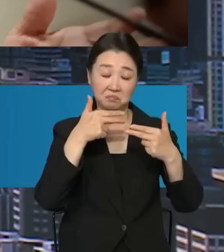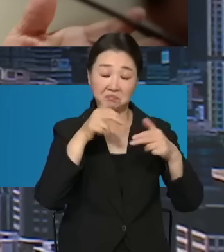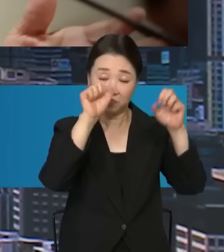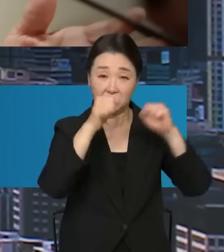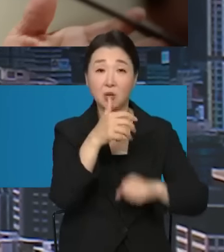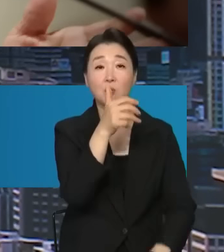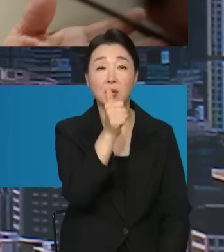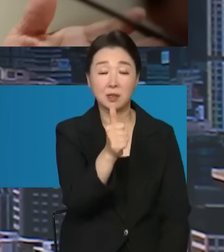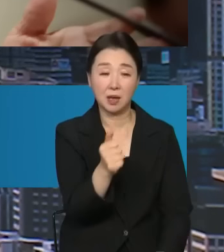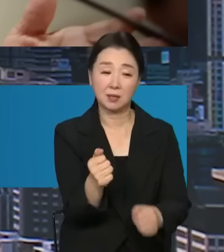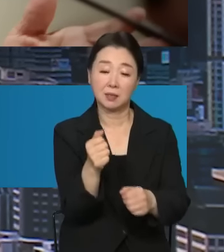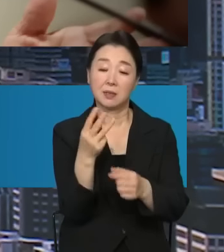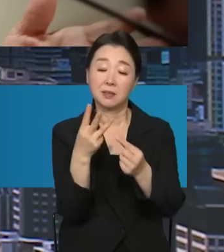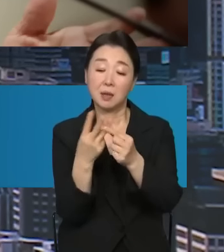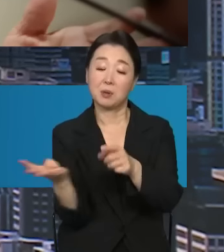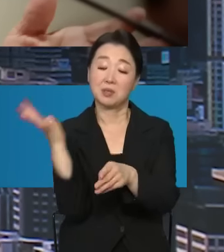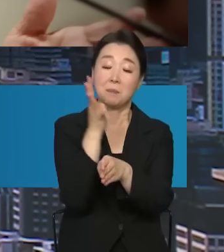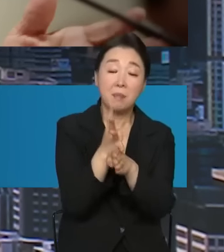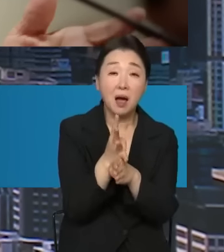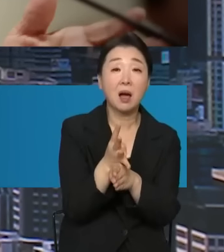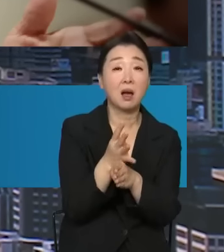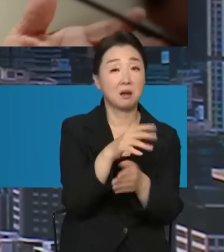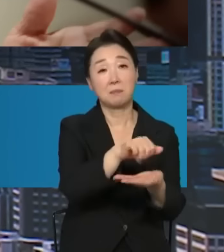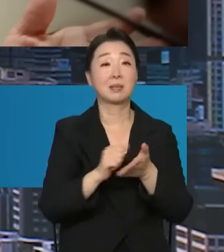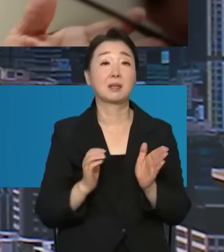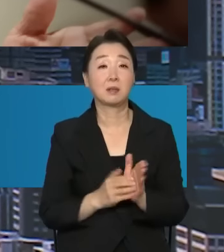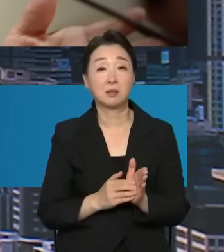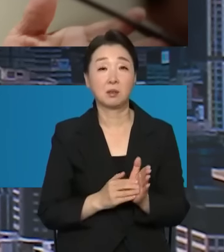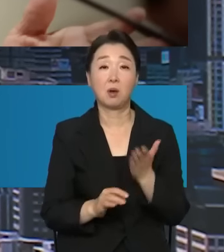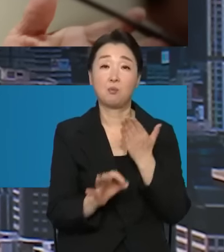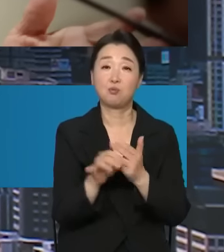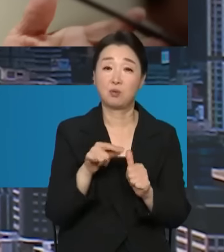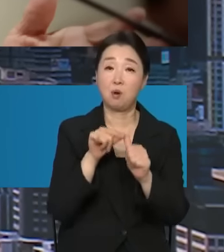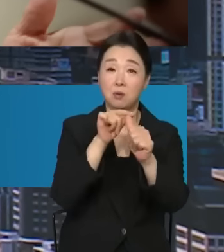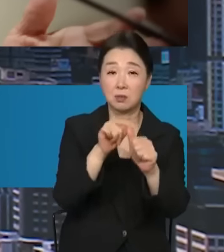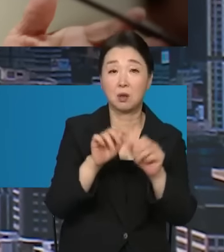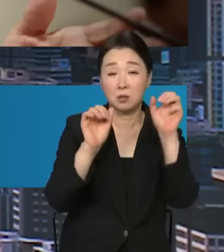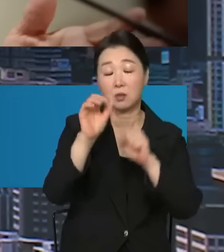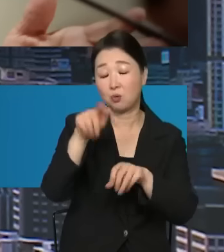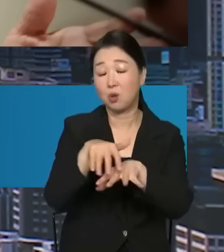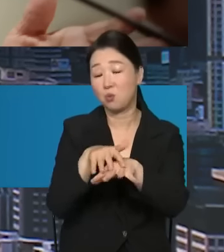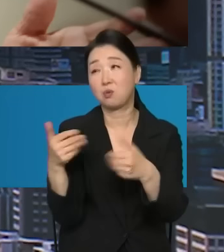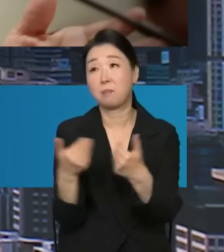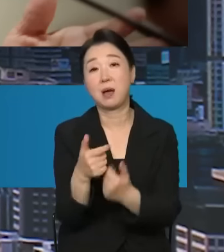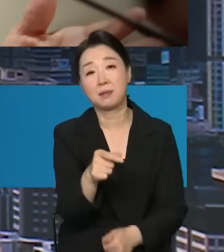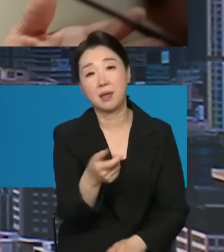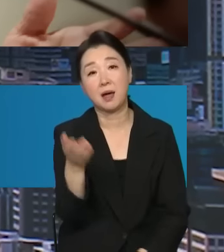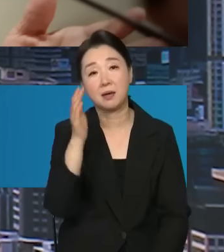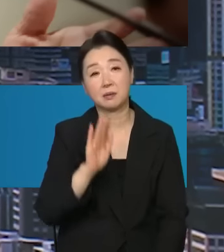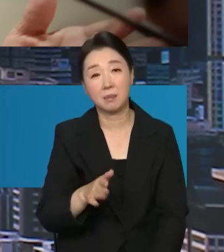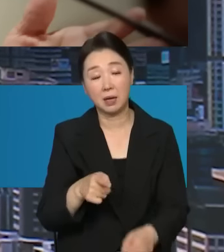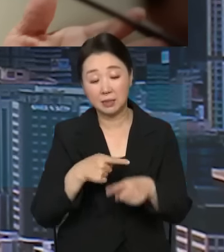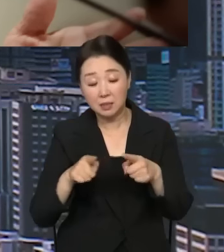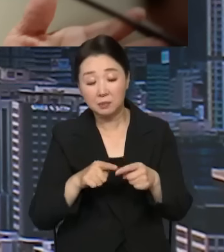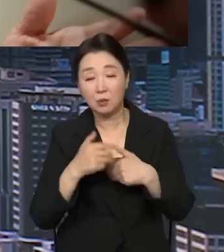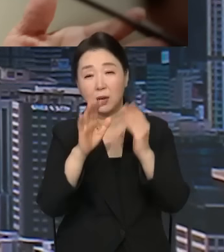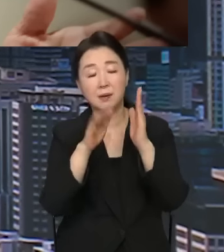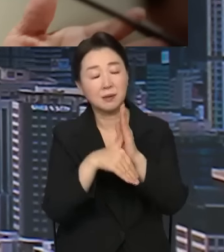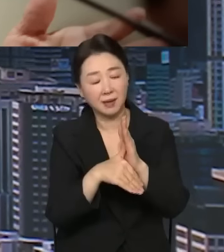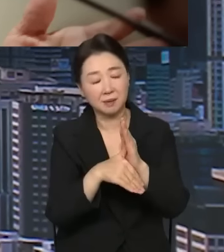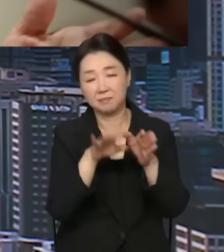도전을 받아들였습니다. 부정채용 의혹과 체육회 노조의 반대도 심사 과정에는 영향을 주지